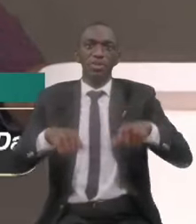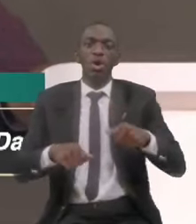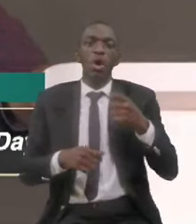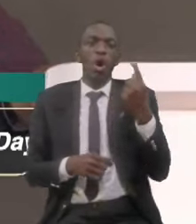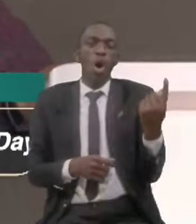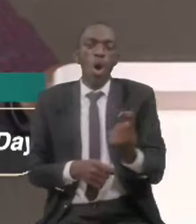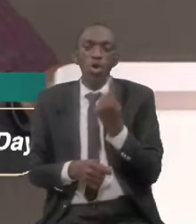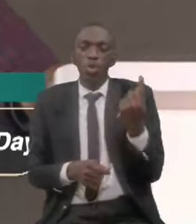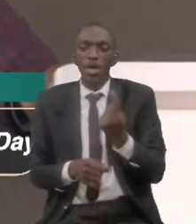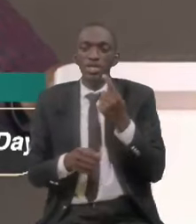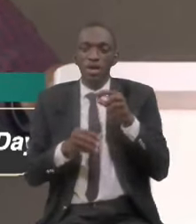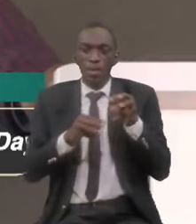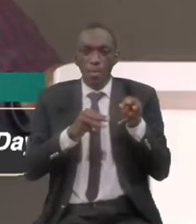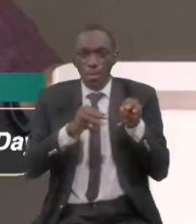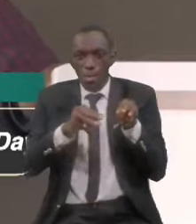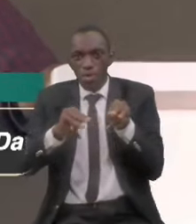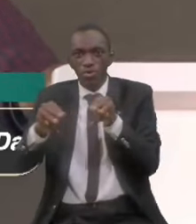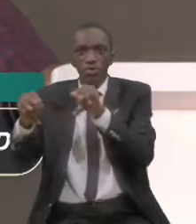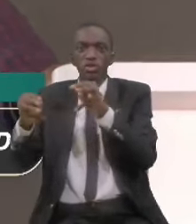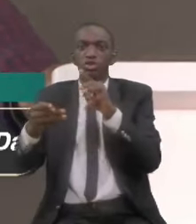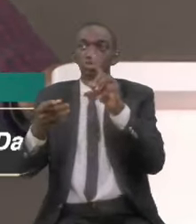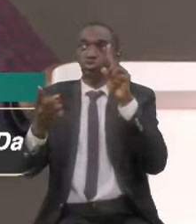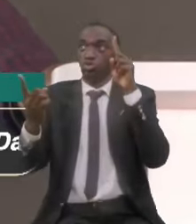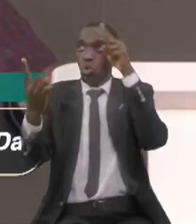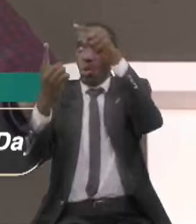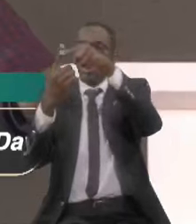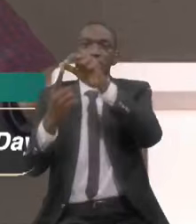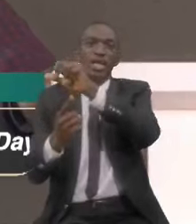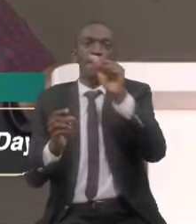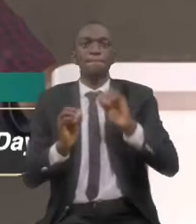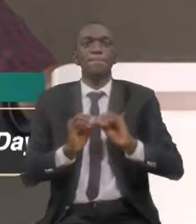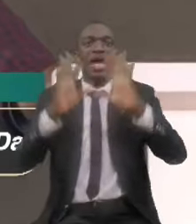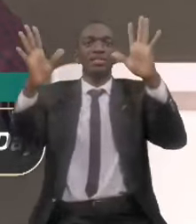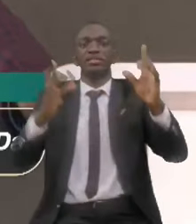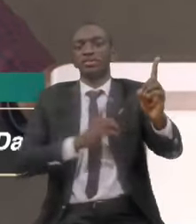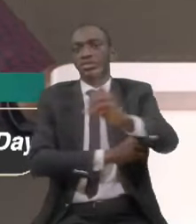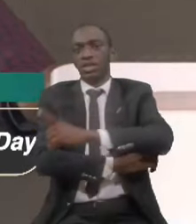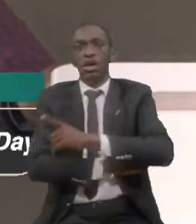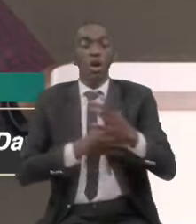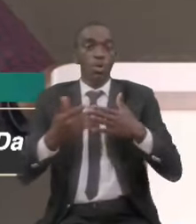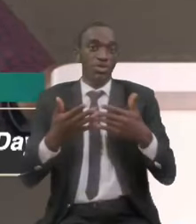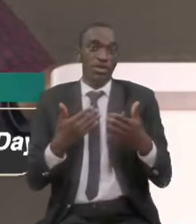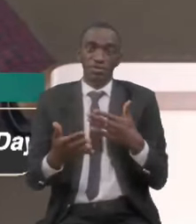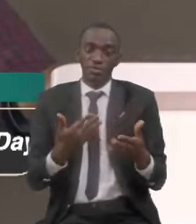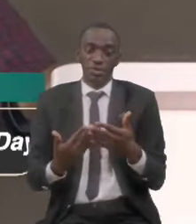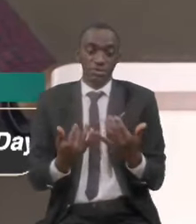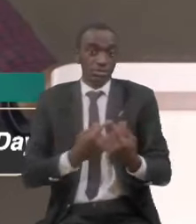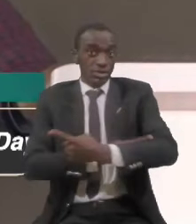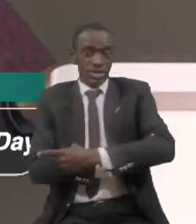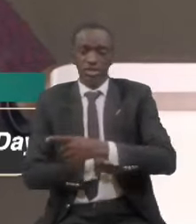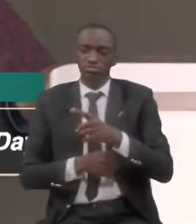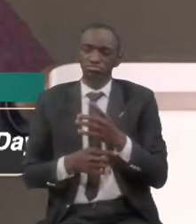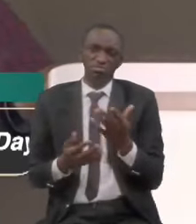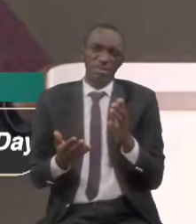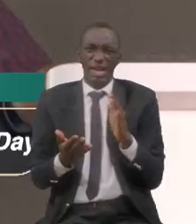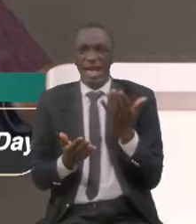toujours s'améliorant vers un jour brillant. Peu importe le jour. Ah, aujourd'hui est